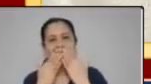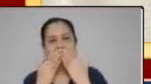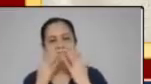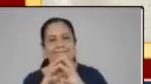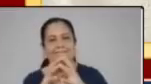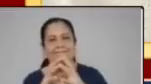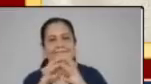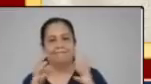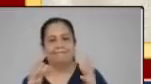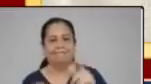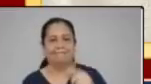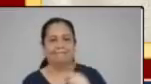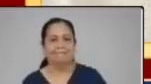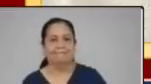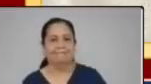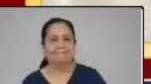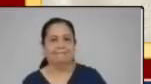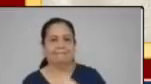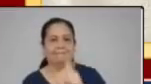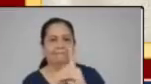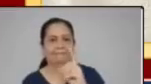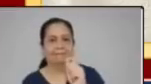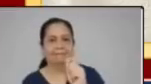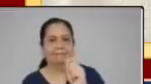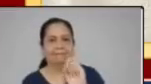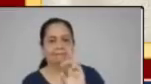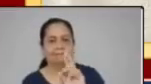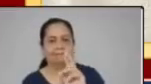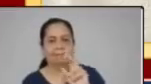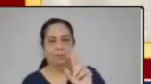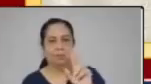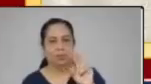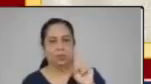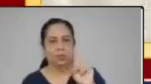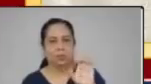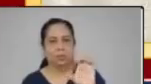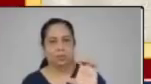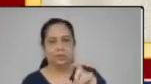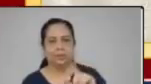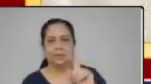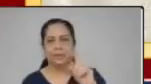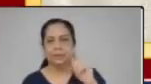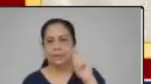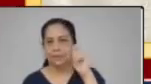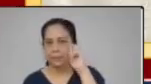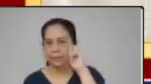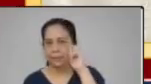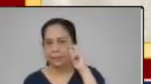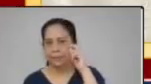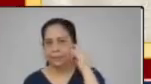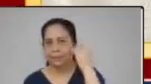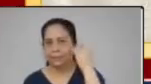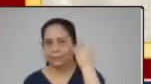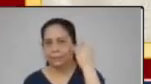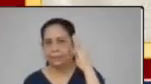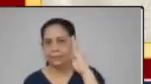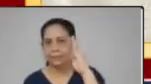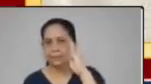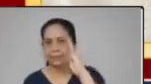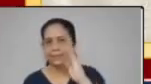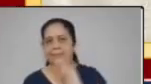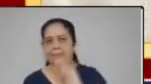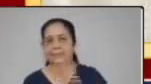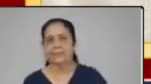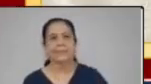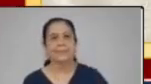Kalinga, Mountain Province. Ang buong NCR po ay mananatili na GCQ.